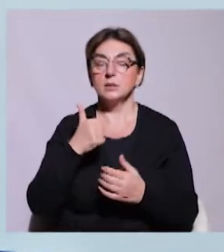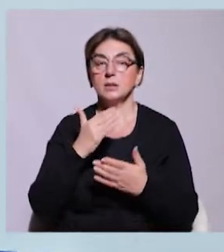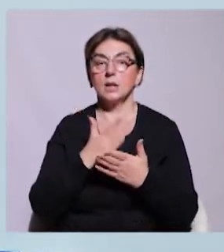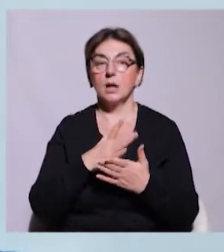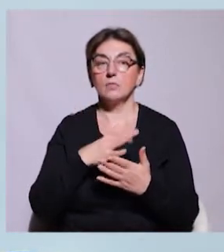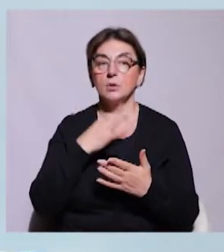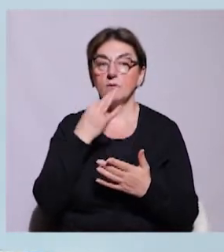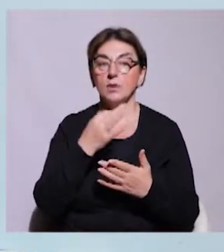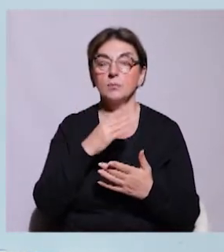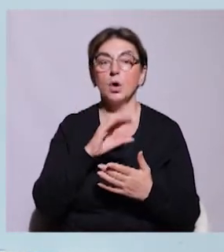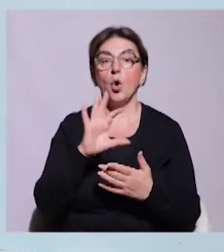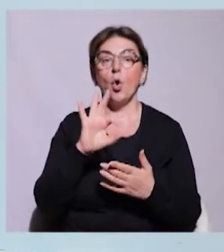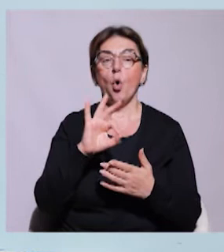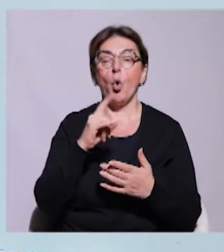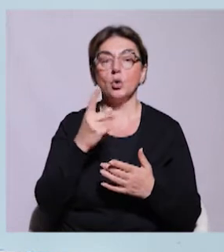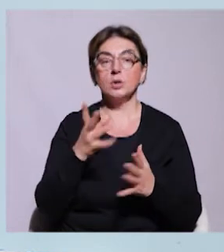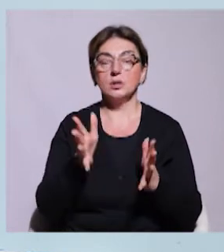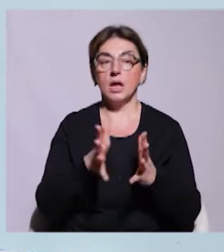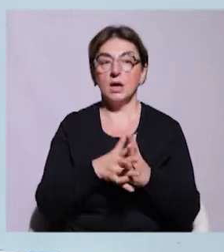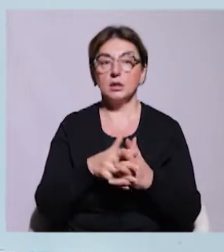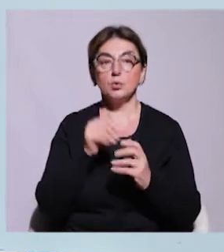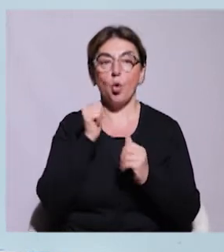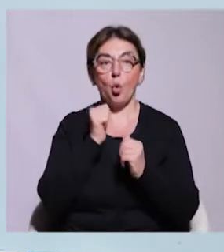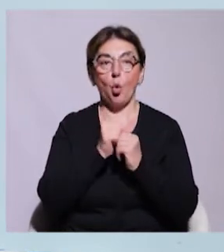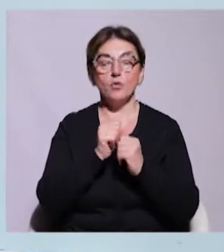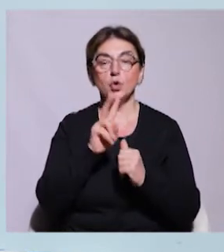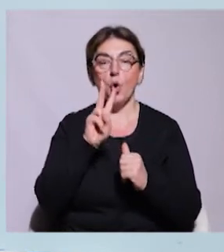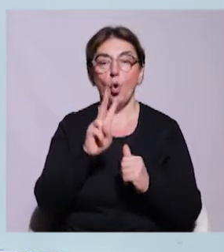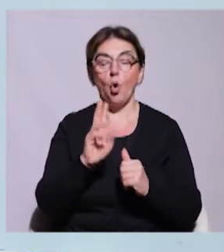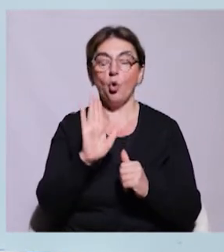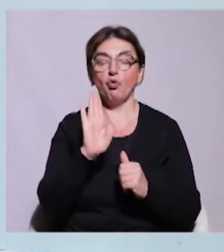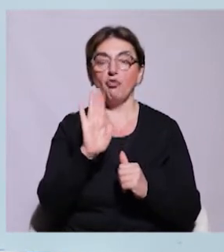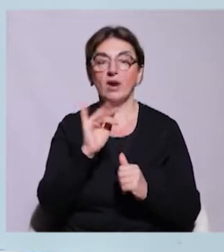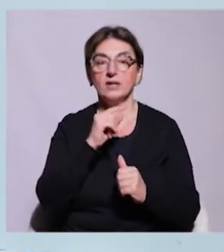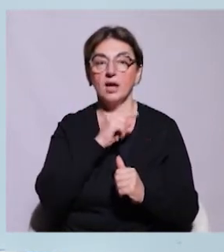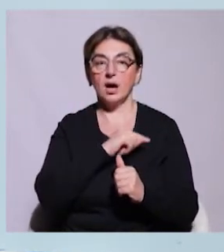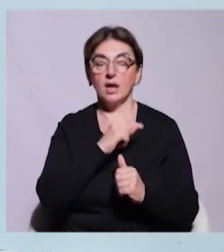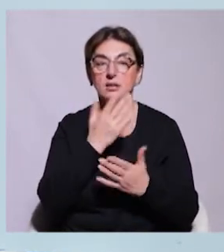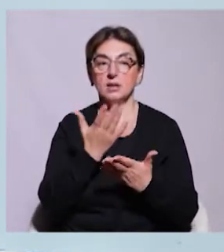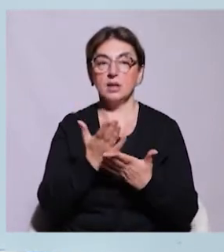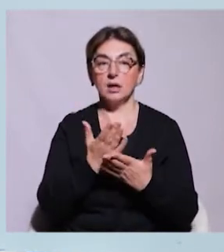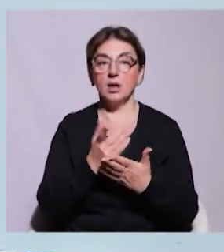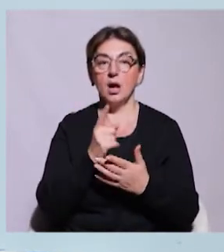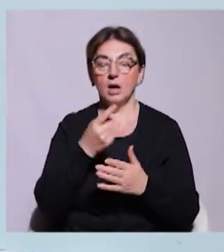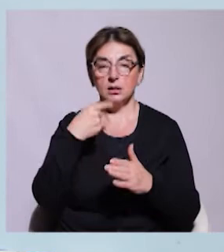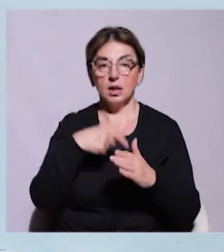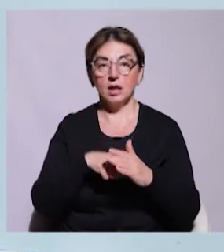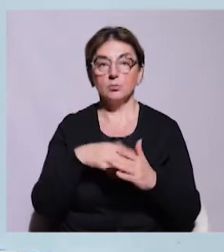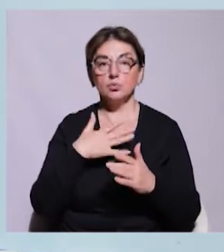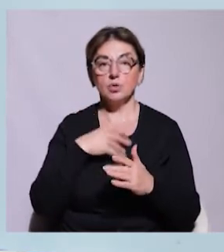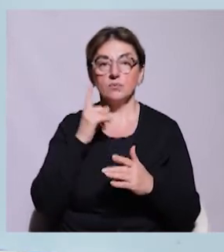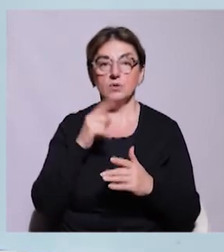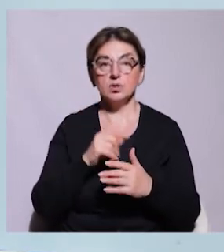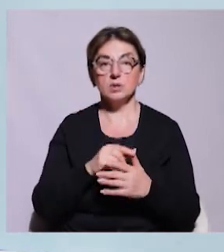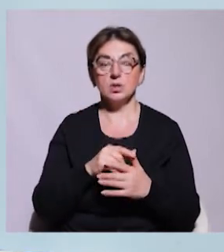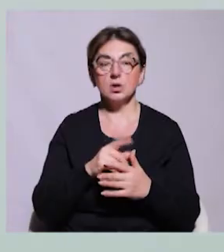წინა გაკვეთილზე ჩვენ აღვნიშნეთ, რომ ჟანგბად ნაერთებში ჟანგბადი ყოველთვის ორ ვალენტიან ბუნებას ავლენს. აქედან გამომდინარე, ჩვენ